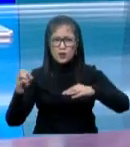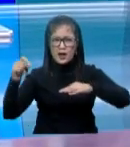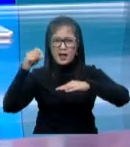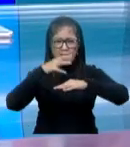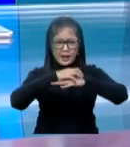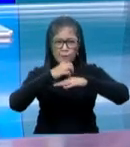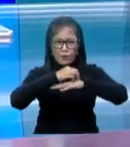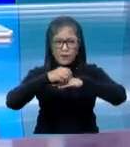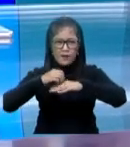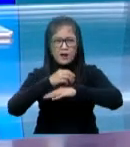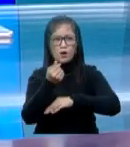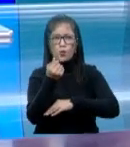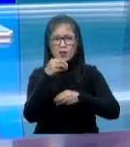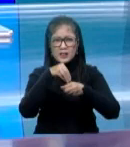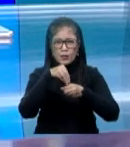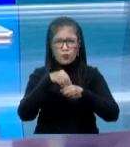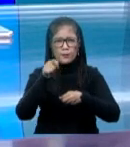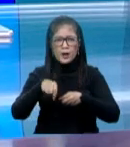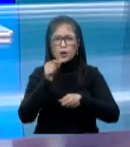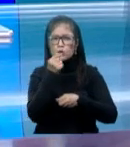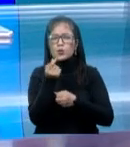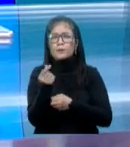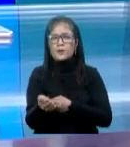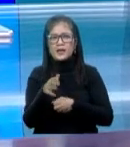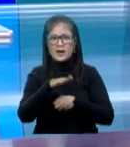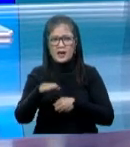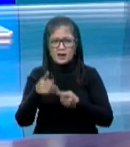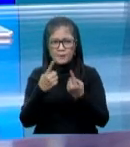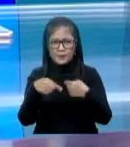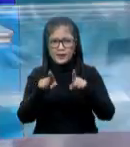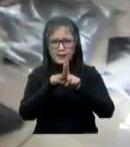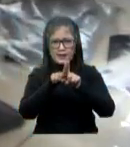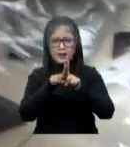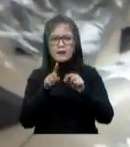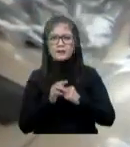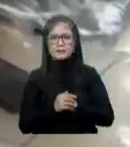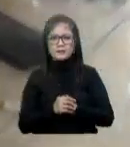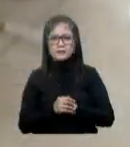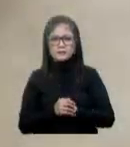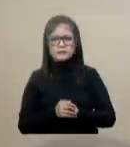uang tabungan ini akan digunakan untuk biaya pernikahan anaknya.